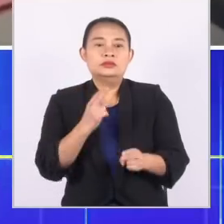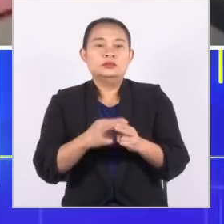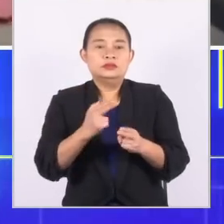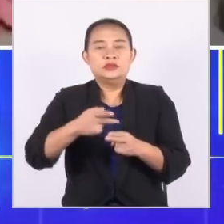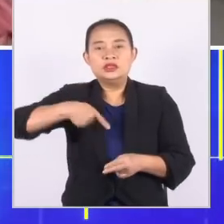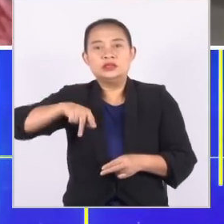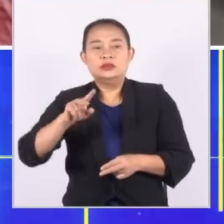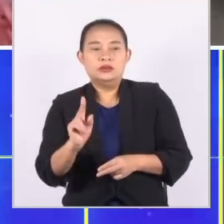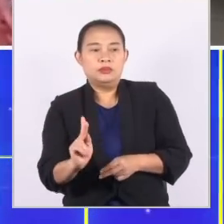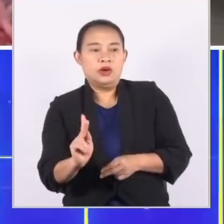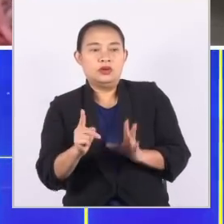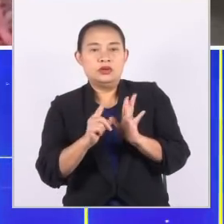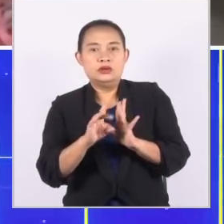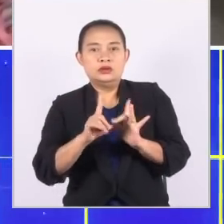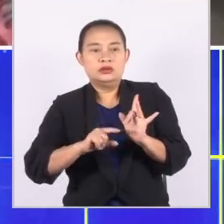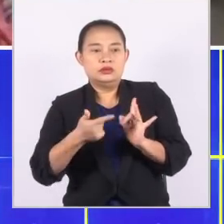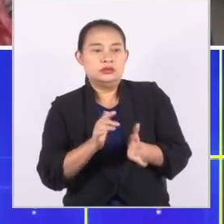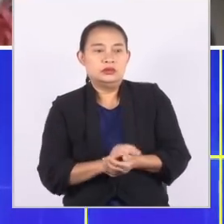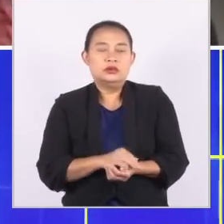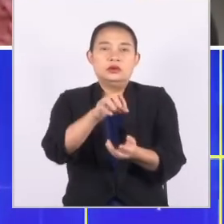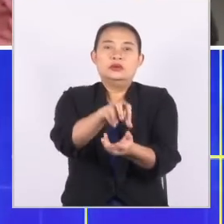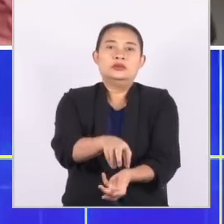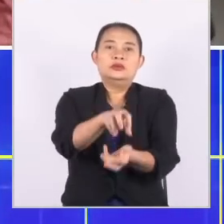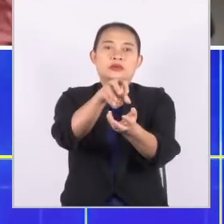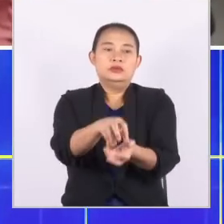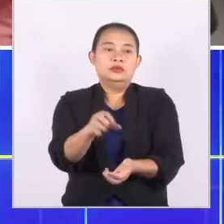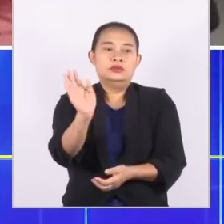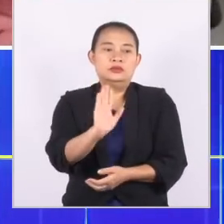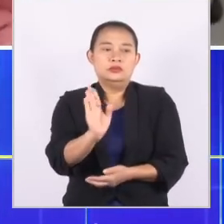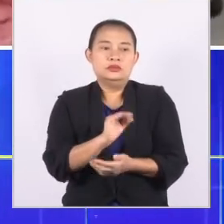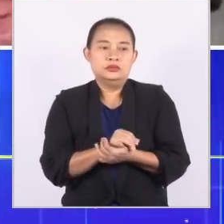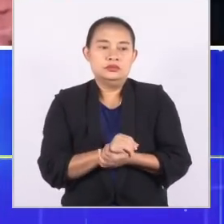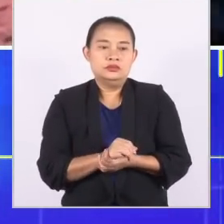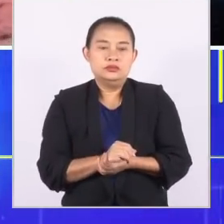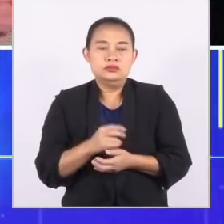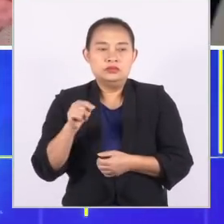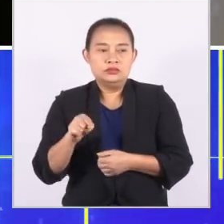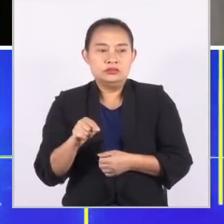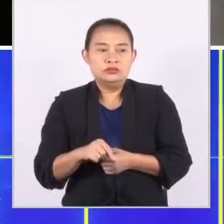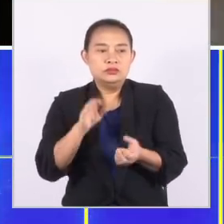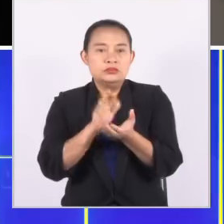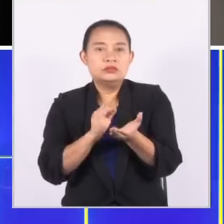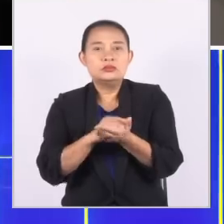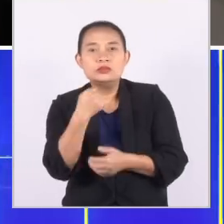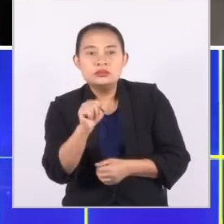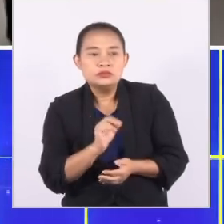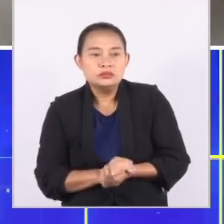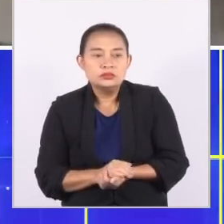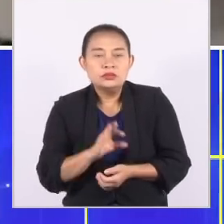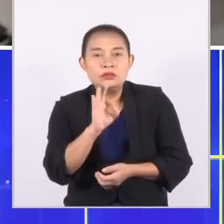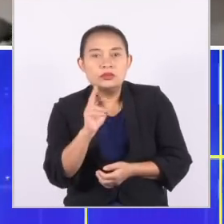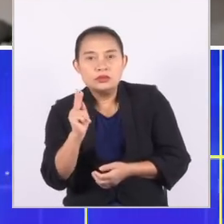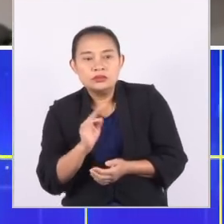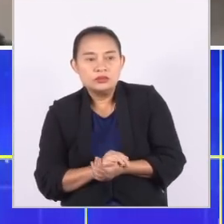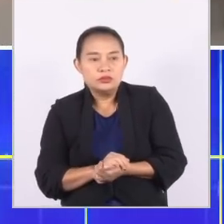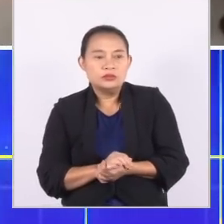ฮโล ไฮโลไม่มี ไม่ได้เขาไม่เล่นไฮโล เขาเล่นผสม เด้ ง ผสมสิบเอ๊ะหรือก้าวเกดิ น้องเขาหลามตัด เขาหล